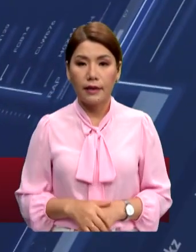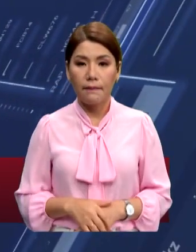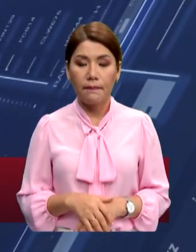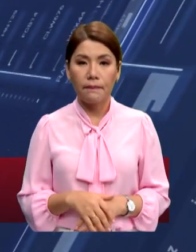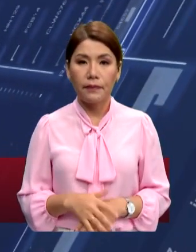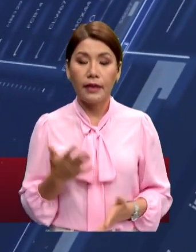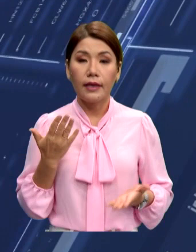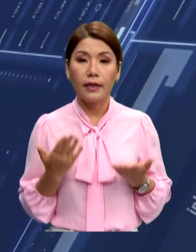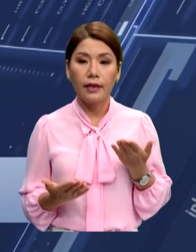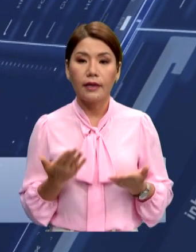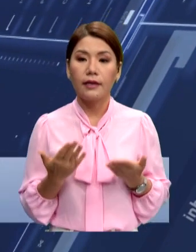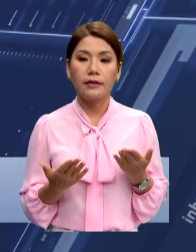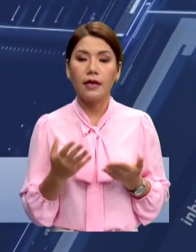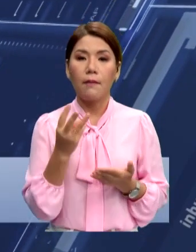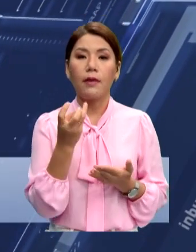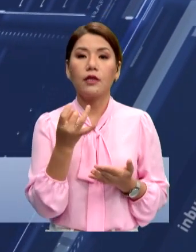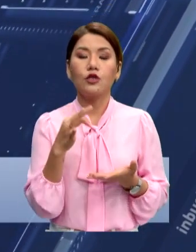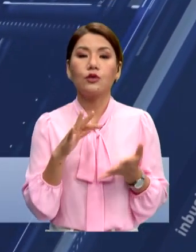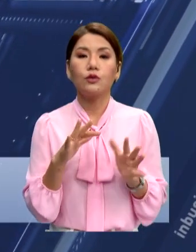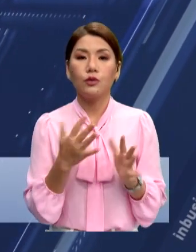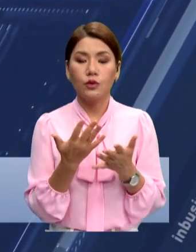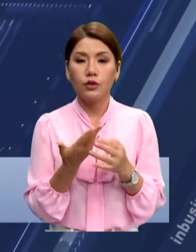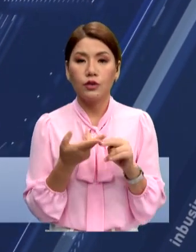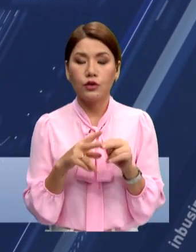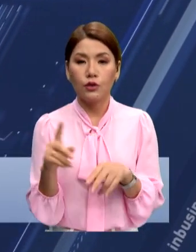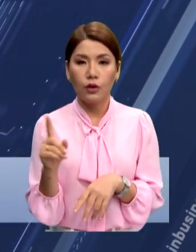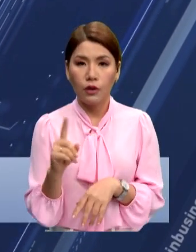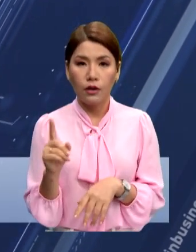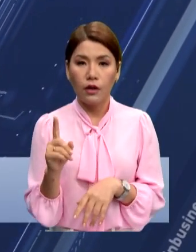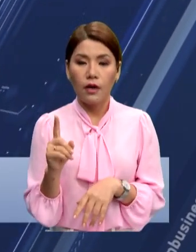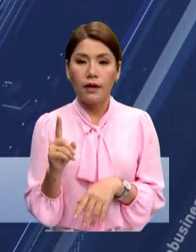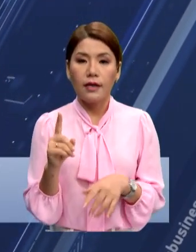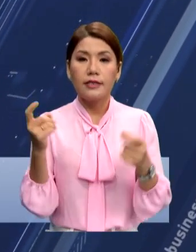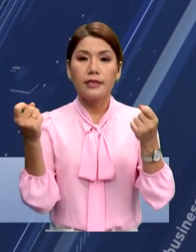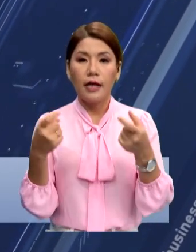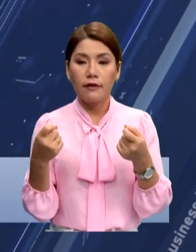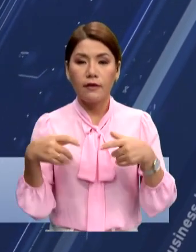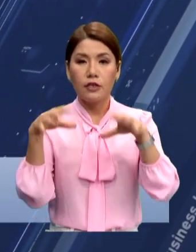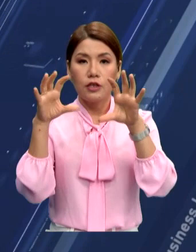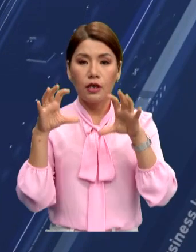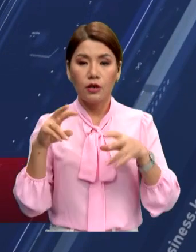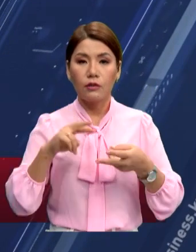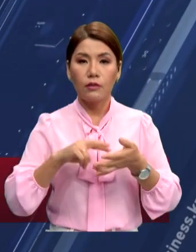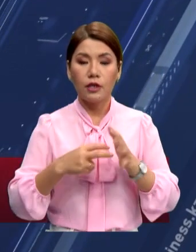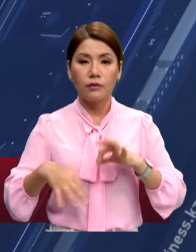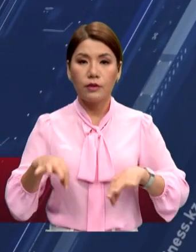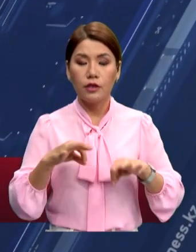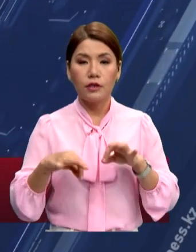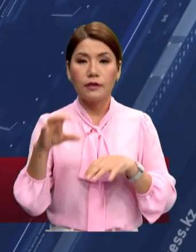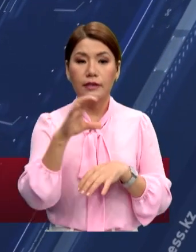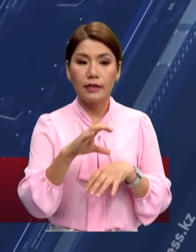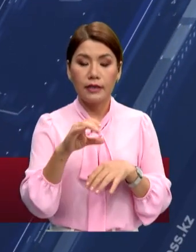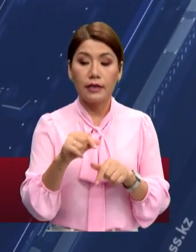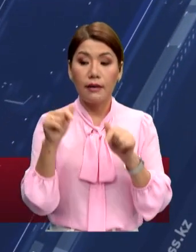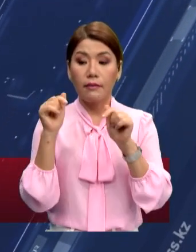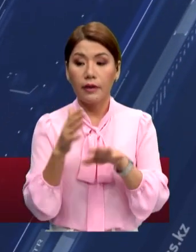Если мы смоделируем такую ситуацию, что соответствующий законопроект будет внесен в сентябре, а принят